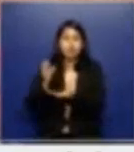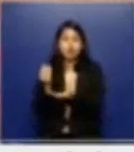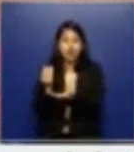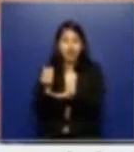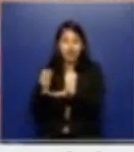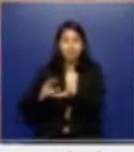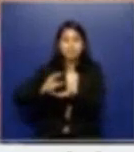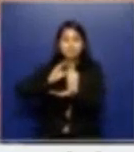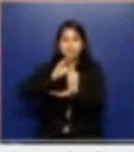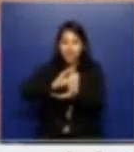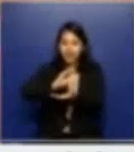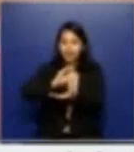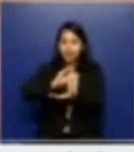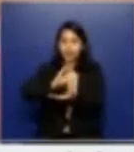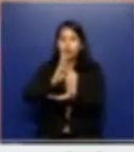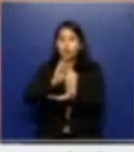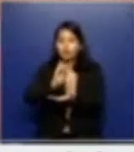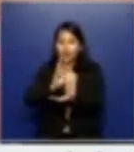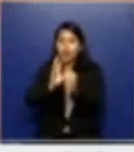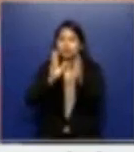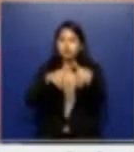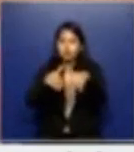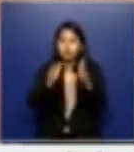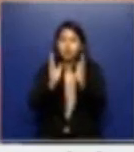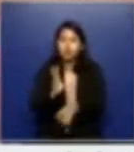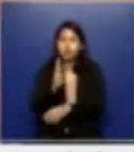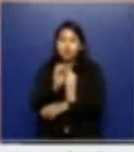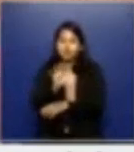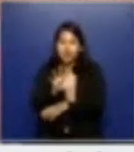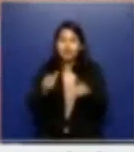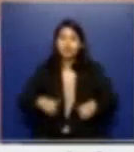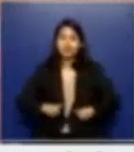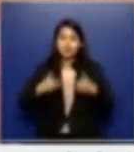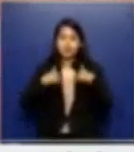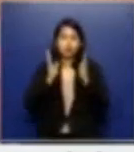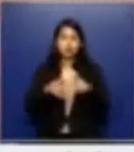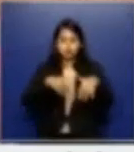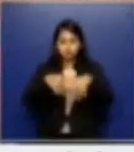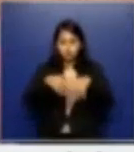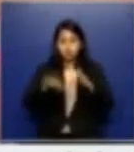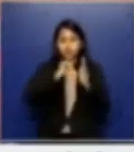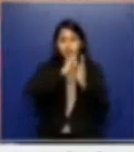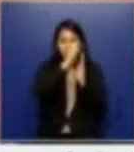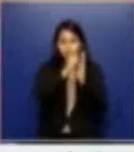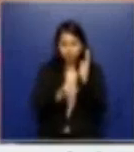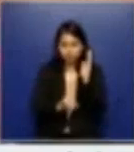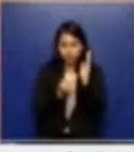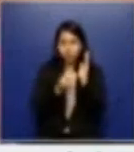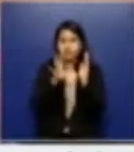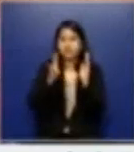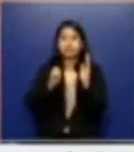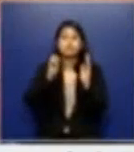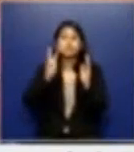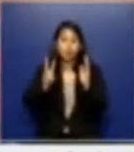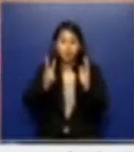รรปันส่วนไปให้65ล้านชีวิต 80,000 หมู่บ้าน76จังหวัดเพราะนั้น